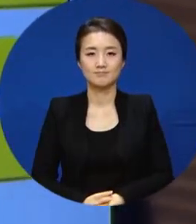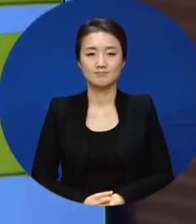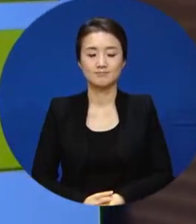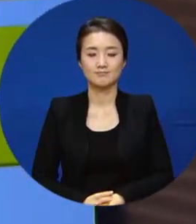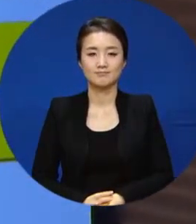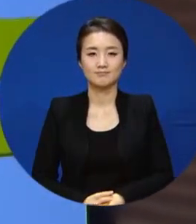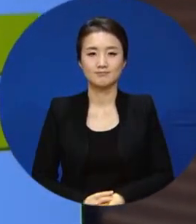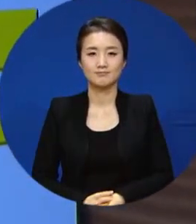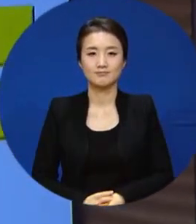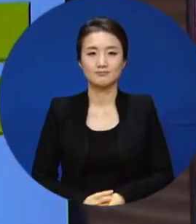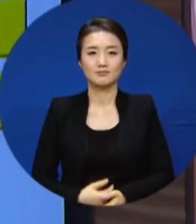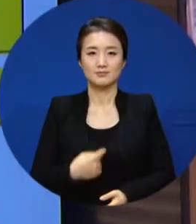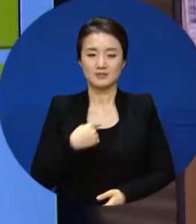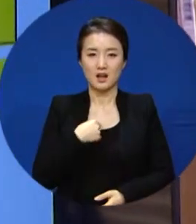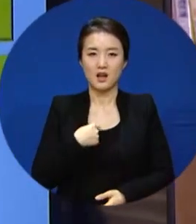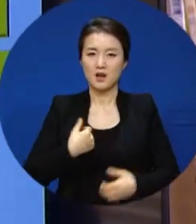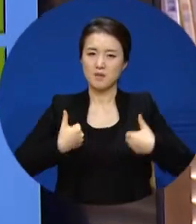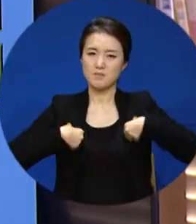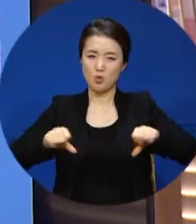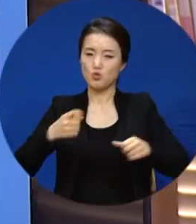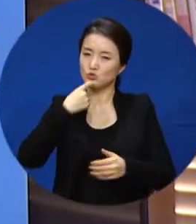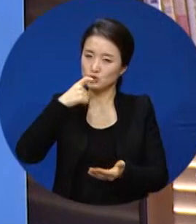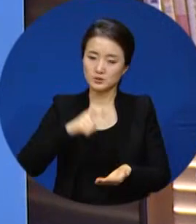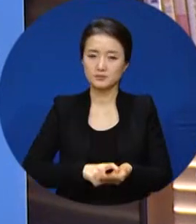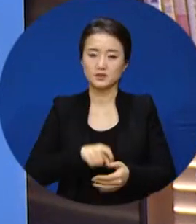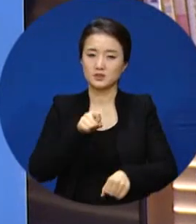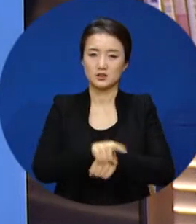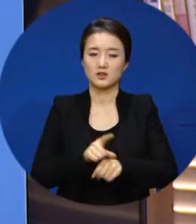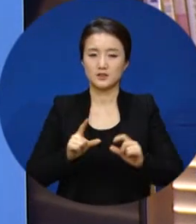나는 쉽게 포기하지 않는 사람이다